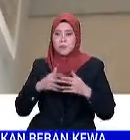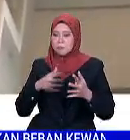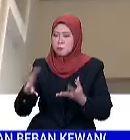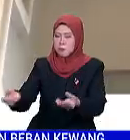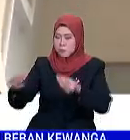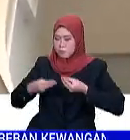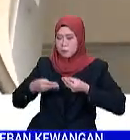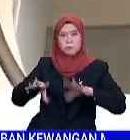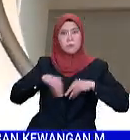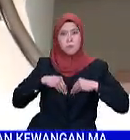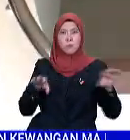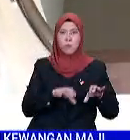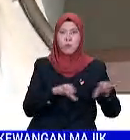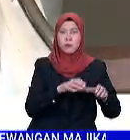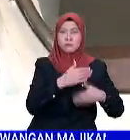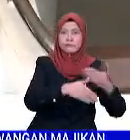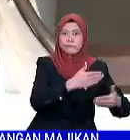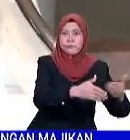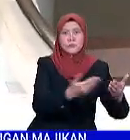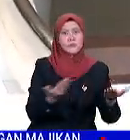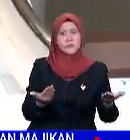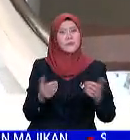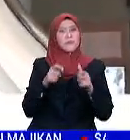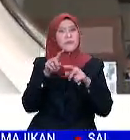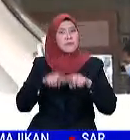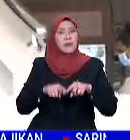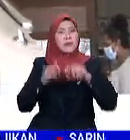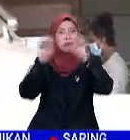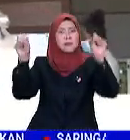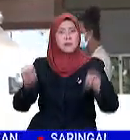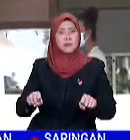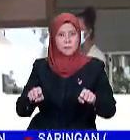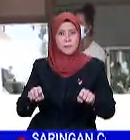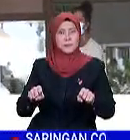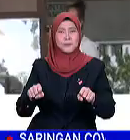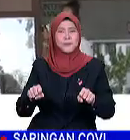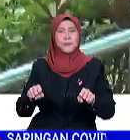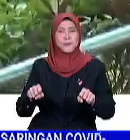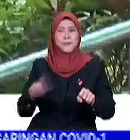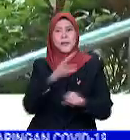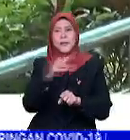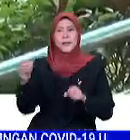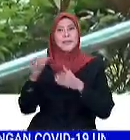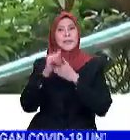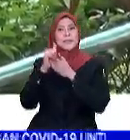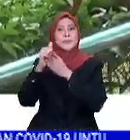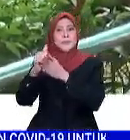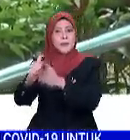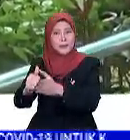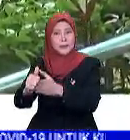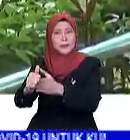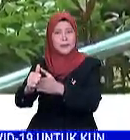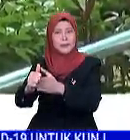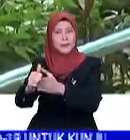ini semua bergantung kepada sistem tu dan kepimpinan di